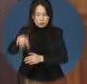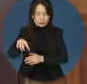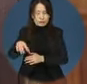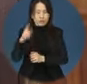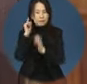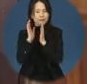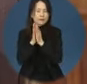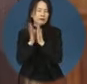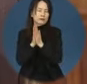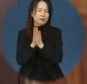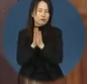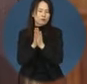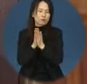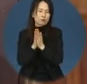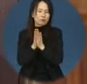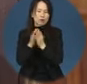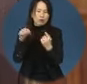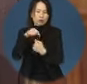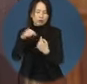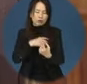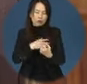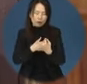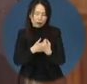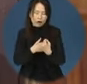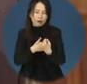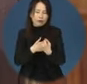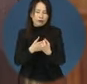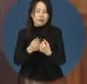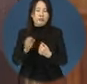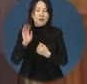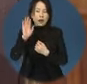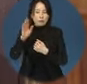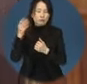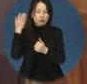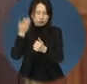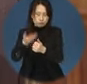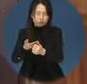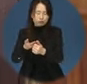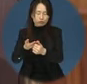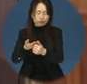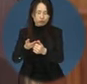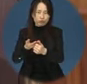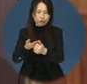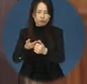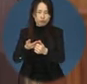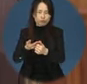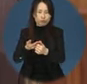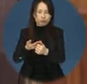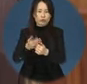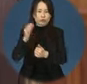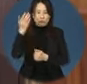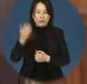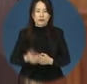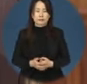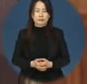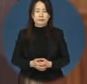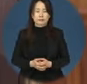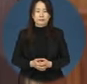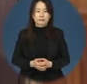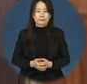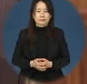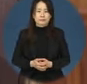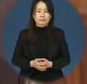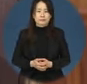2통 4시는 그런 권한 등을 할 수 있는 하나의 지위를 만들면 좋겠다 이라고 해서 이제 특례 c 제도를